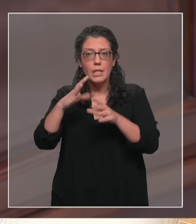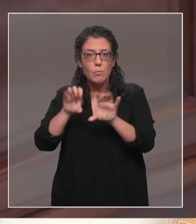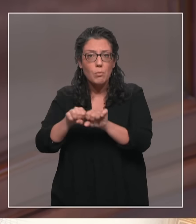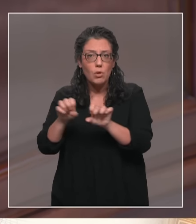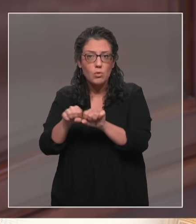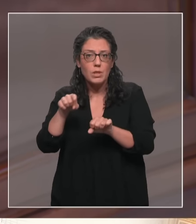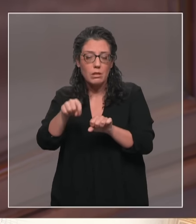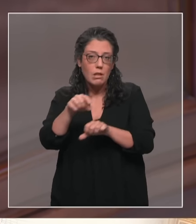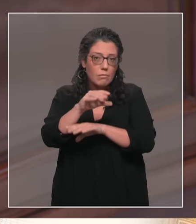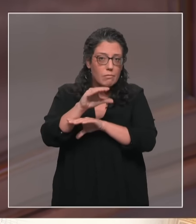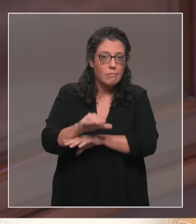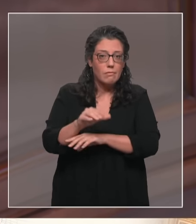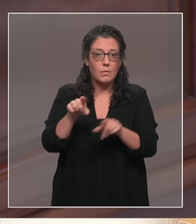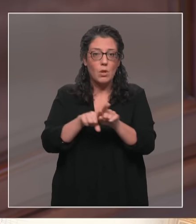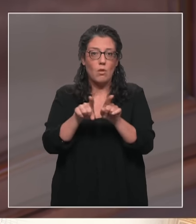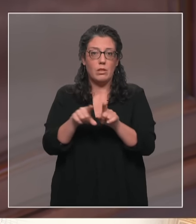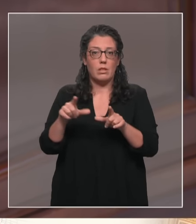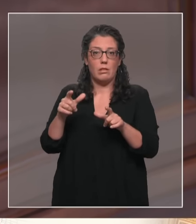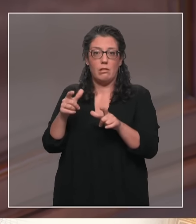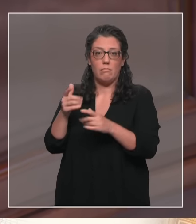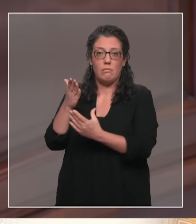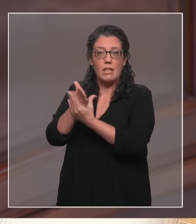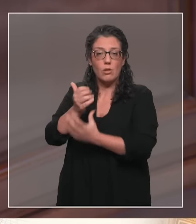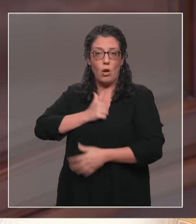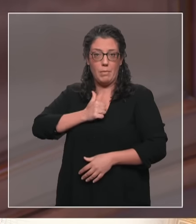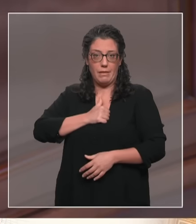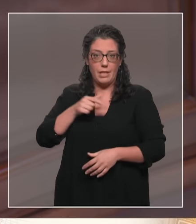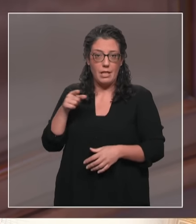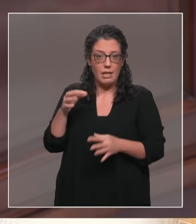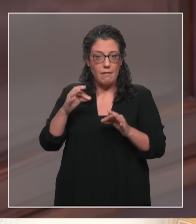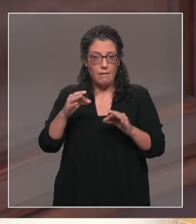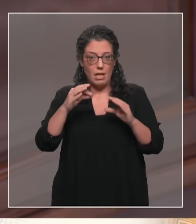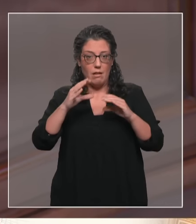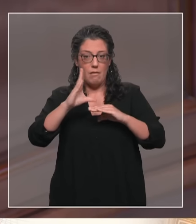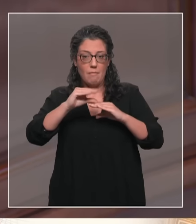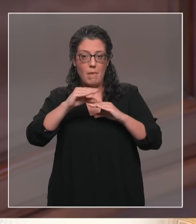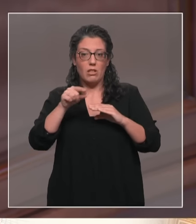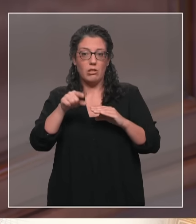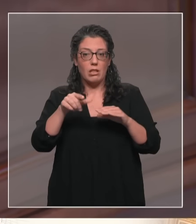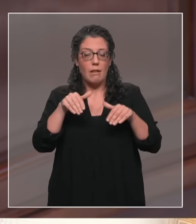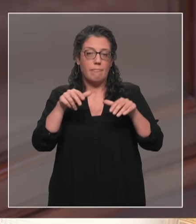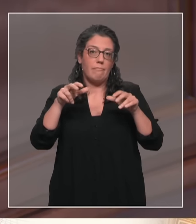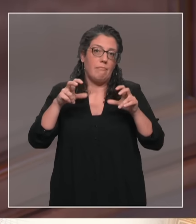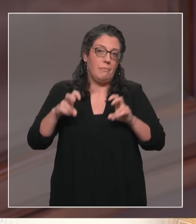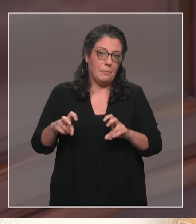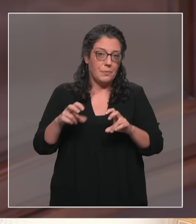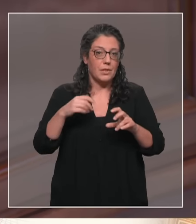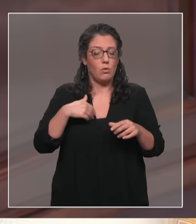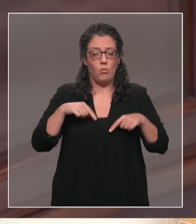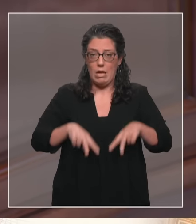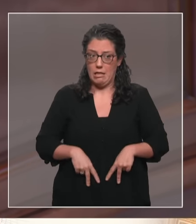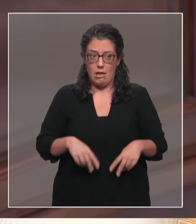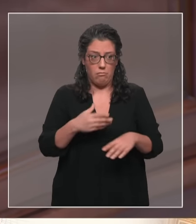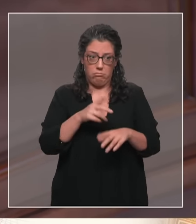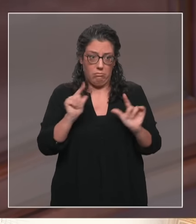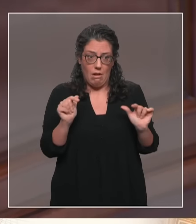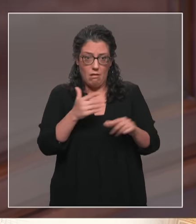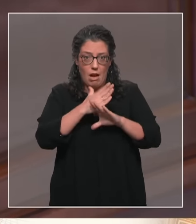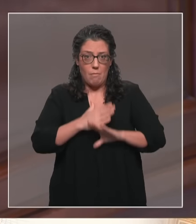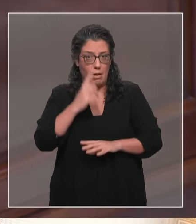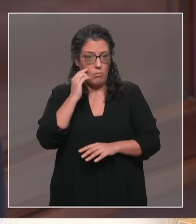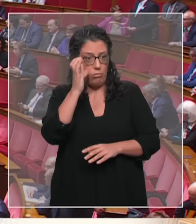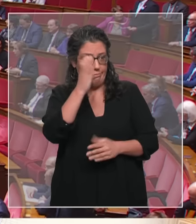des engagements qui ont été pris par les acteurs privés en matière de marge et notamment de marge arrière. L'État et moi-même personnellement restons à votre disposition, monsieur le député.